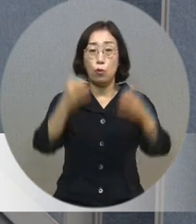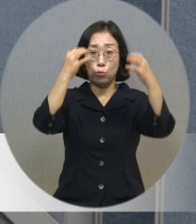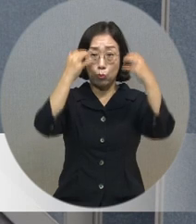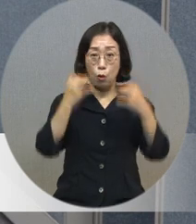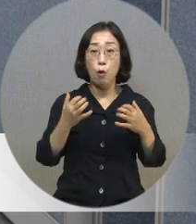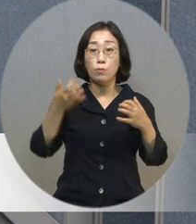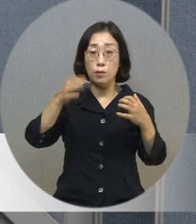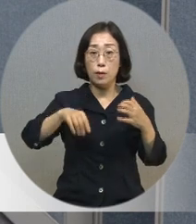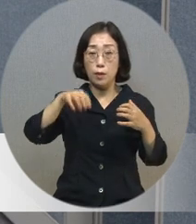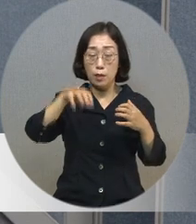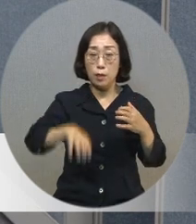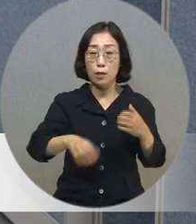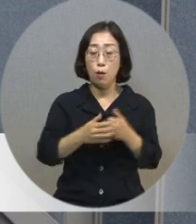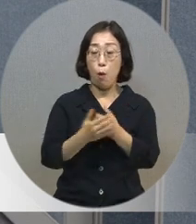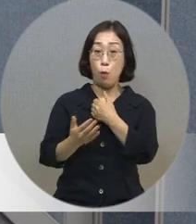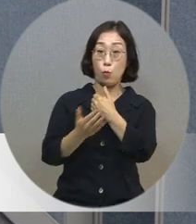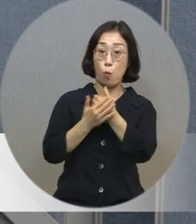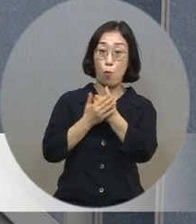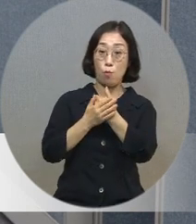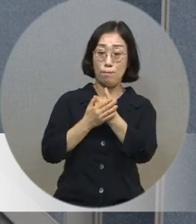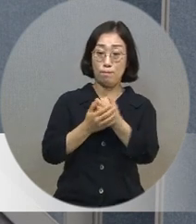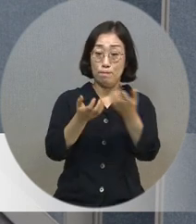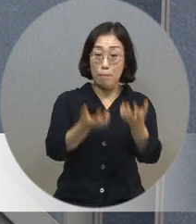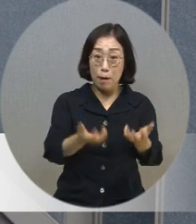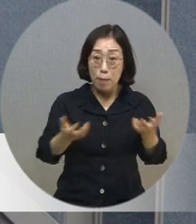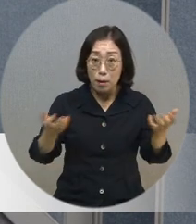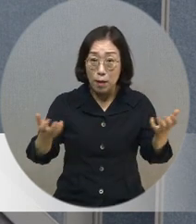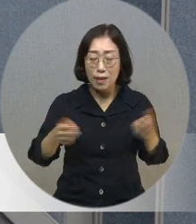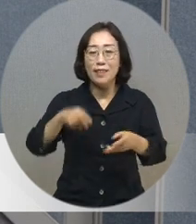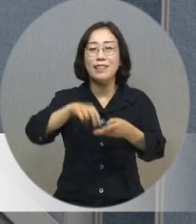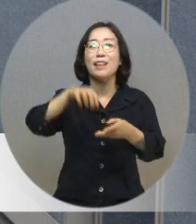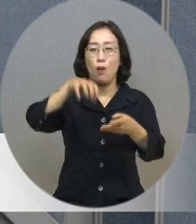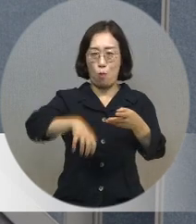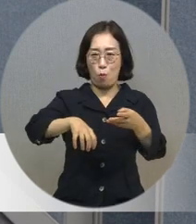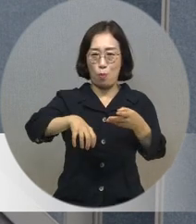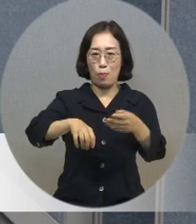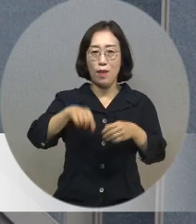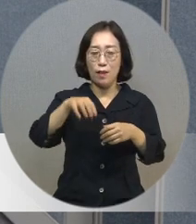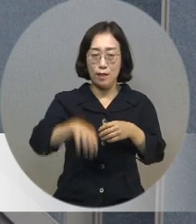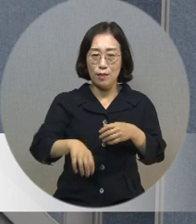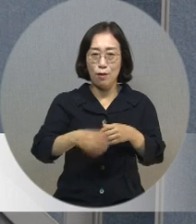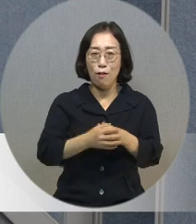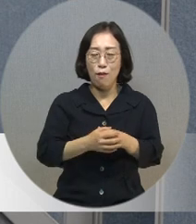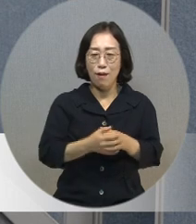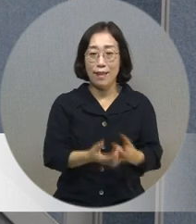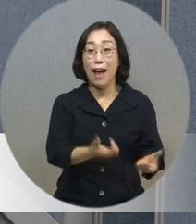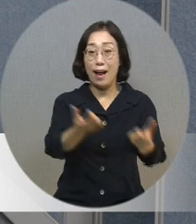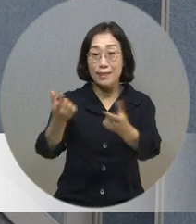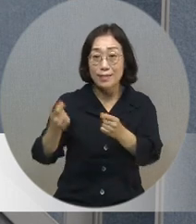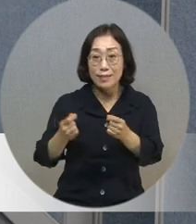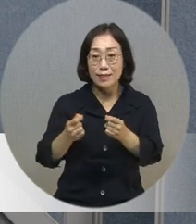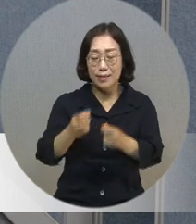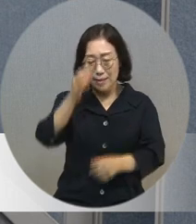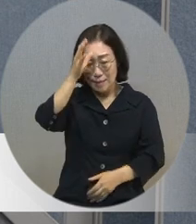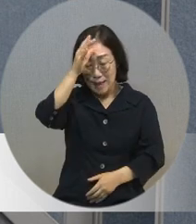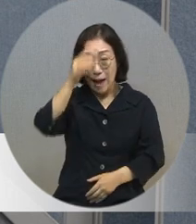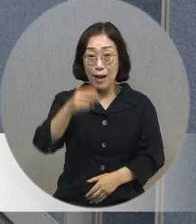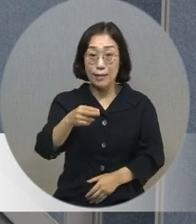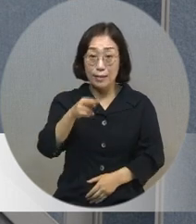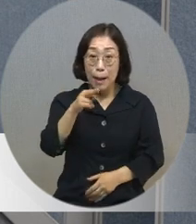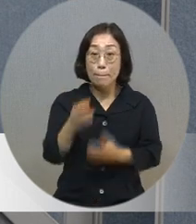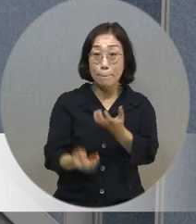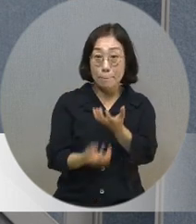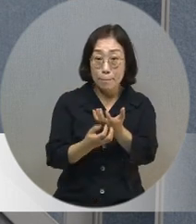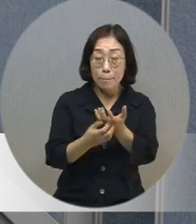어 귀한 후원을 해 주셔서 센터에서 회원들과 같이 또 삼계탕을 나누고 또